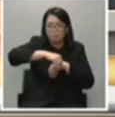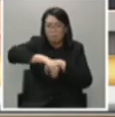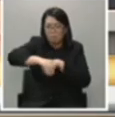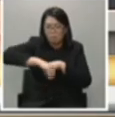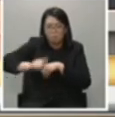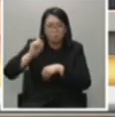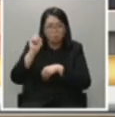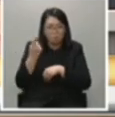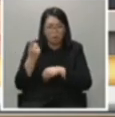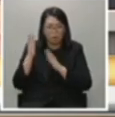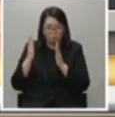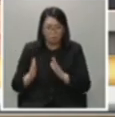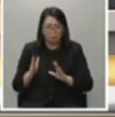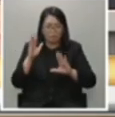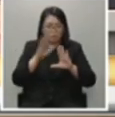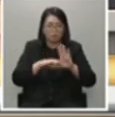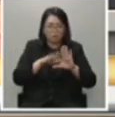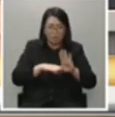ที่จดทะเบียนเท่านั้น